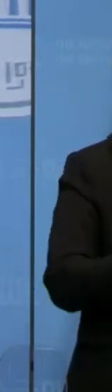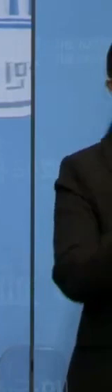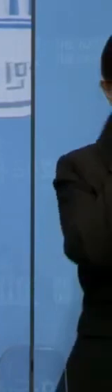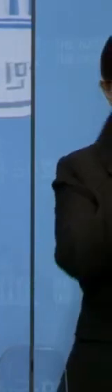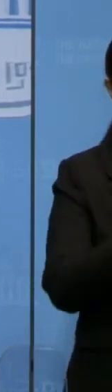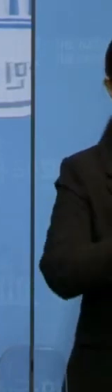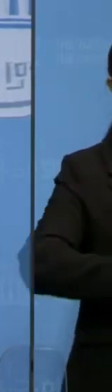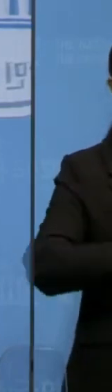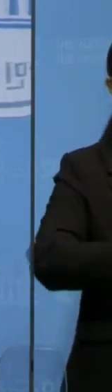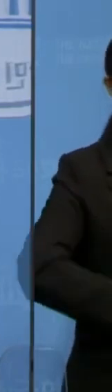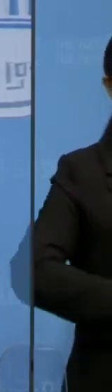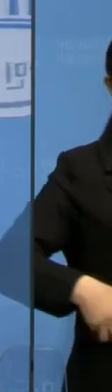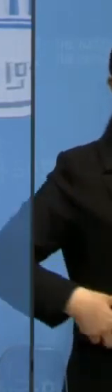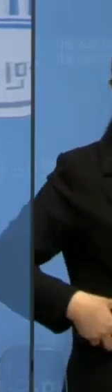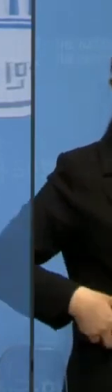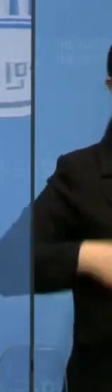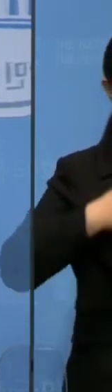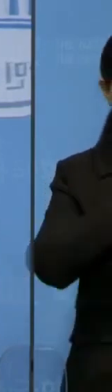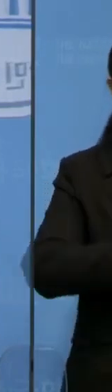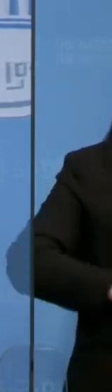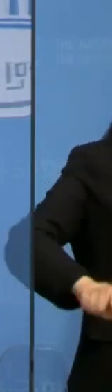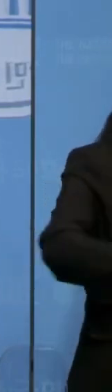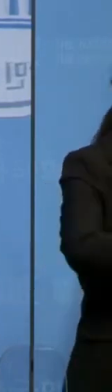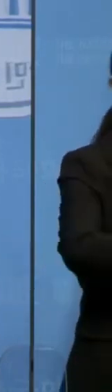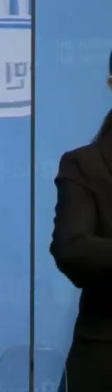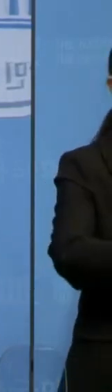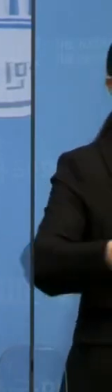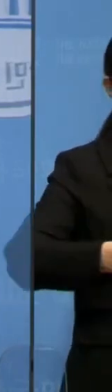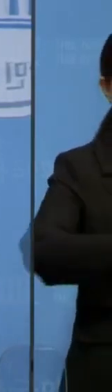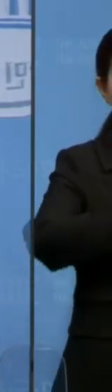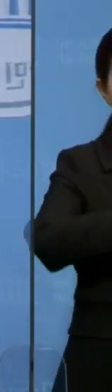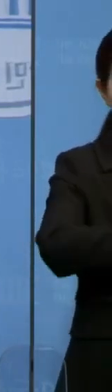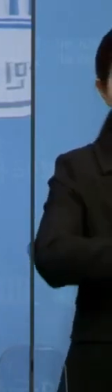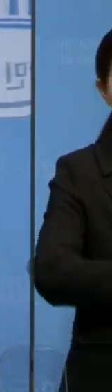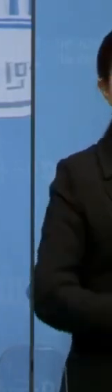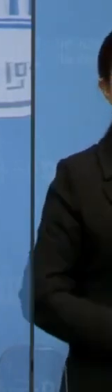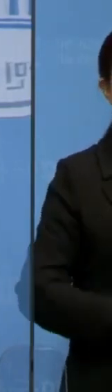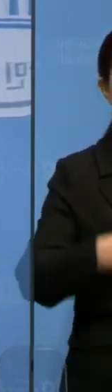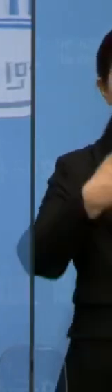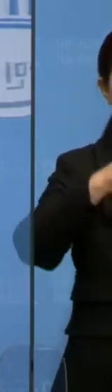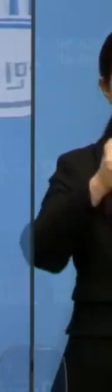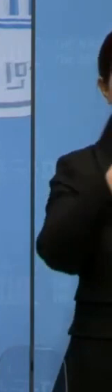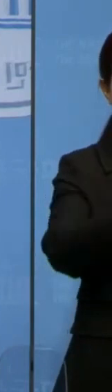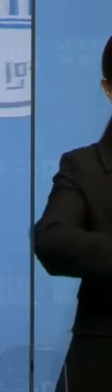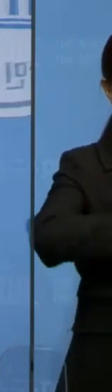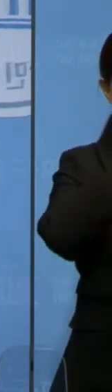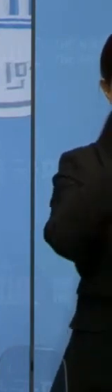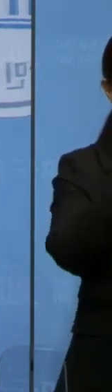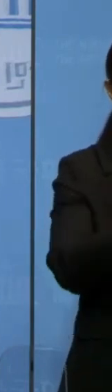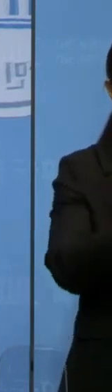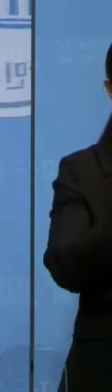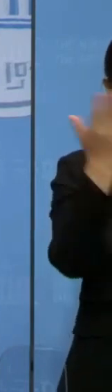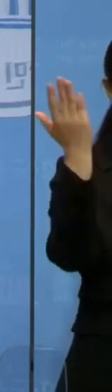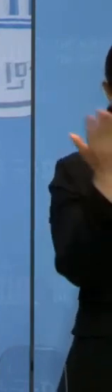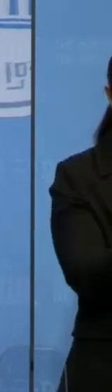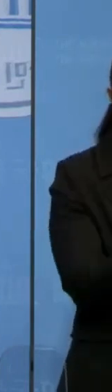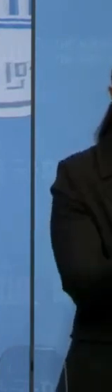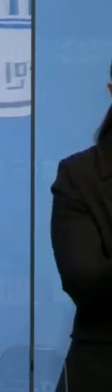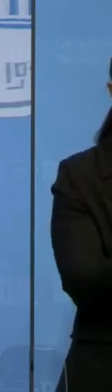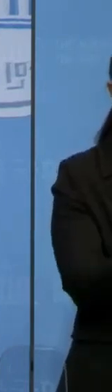한번도 평화를 반드시 이루어야 합니다 4차 산업의 혁명 에 맞게 일자리 구조를